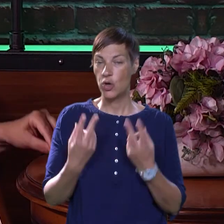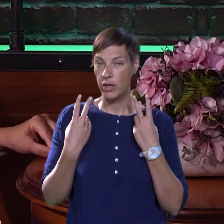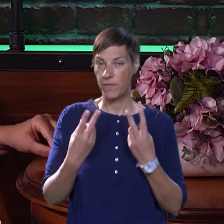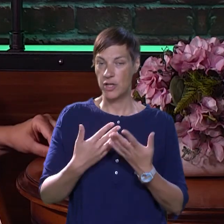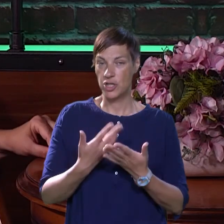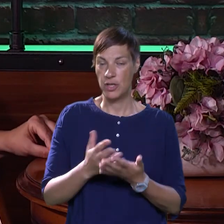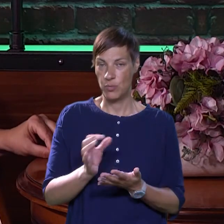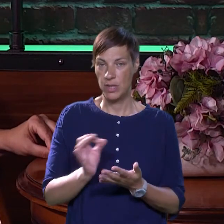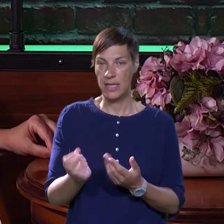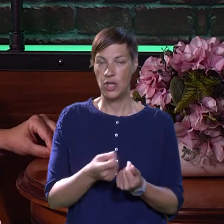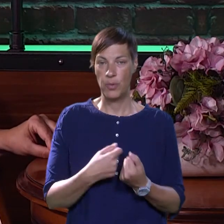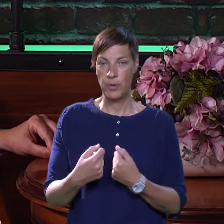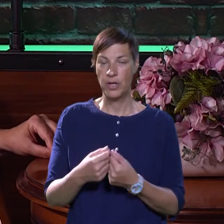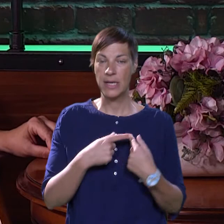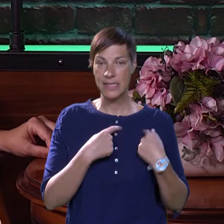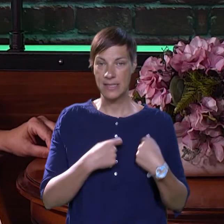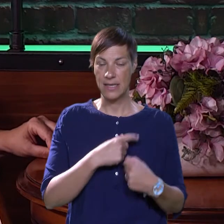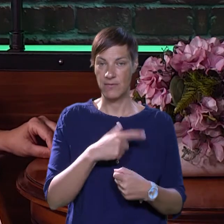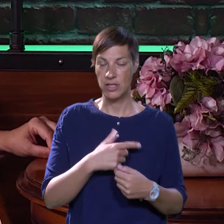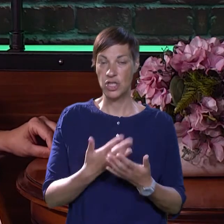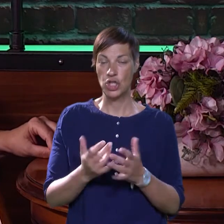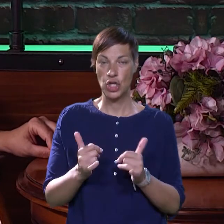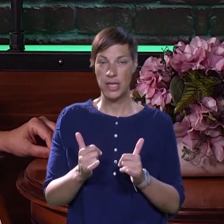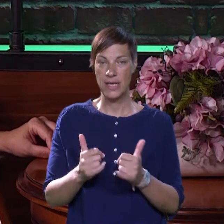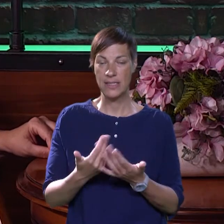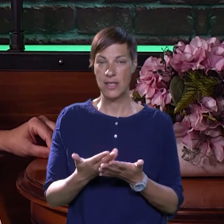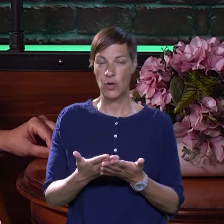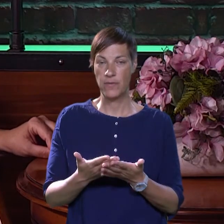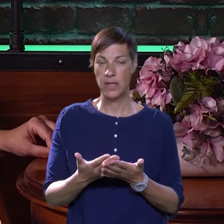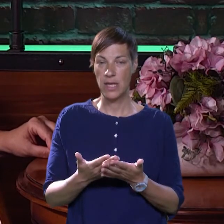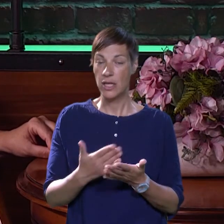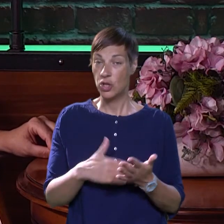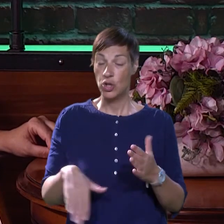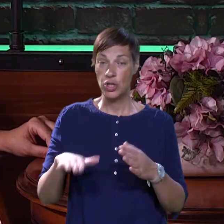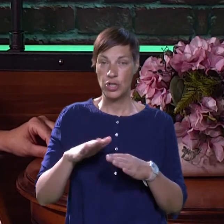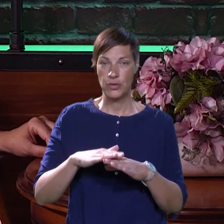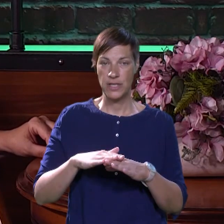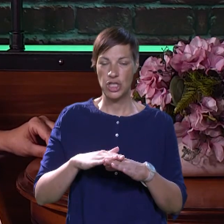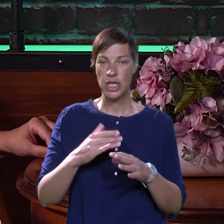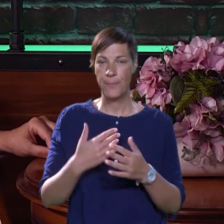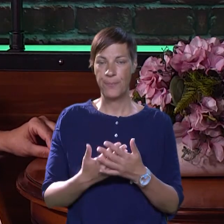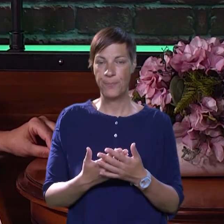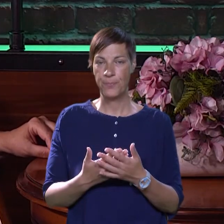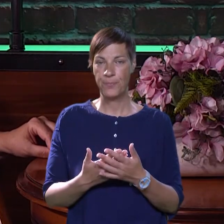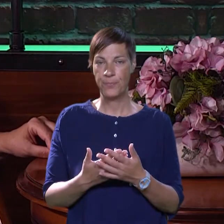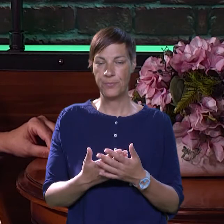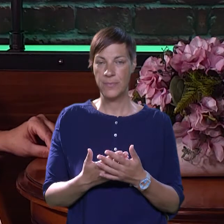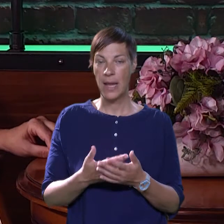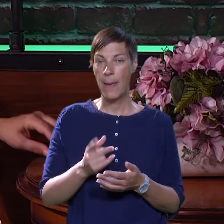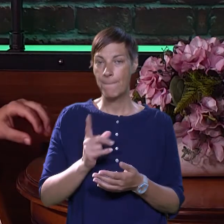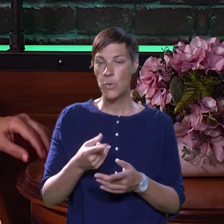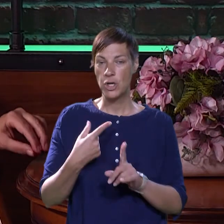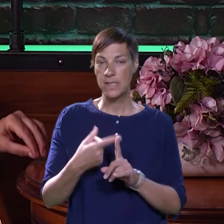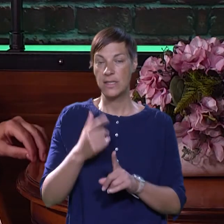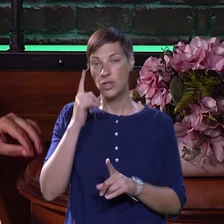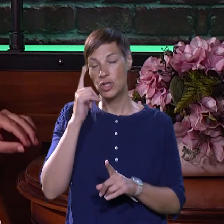inače važno da bude dobro organizirano volontiranje, što jeste, ovdje je to na petu. Znači, itekako se